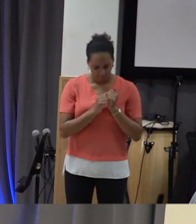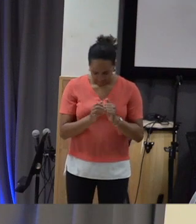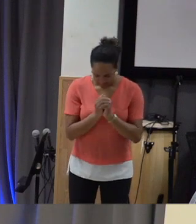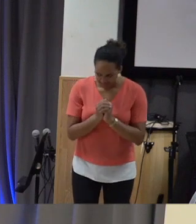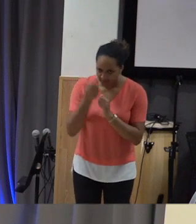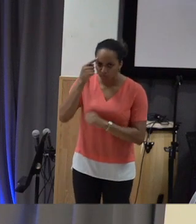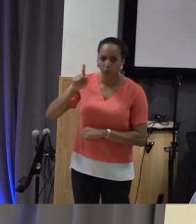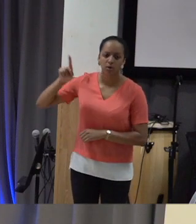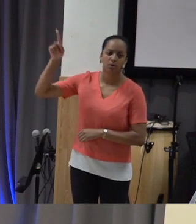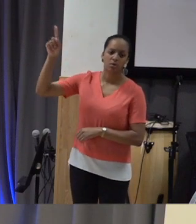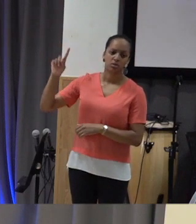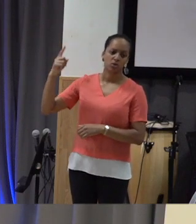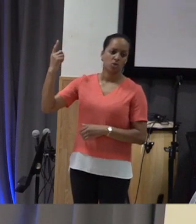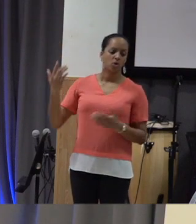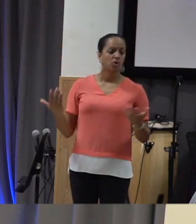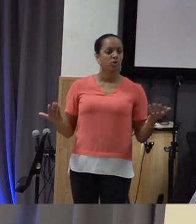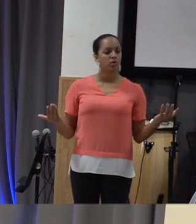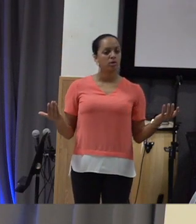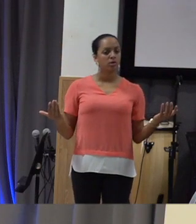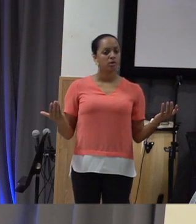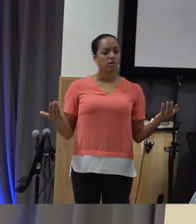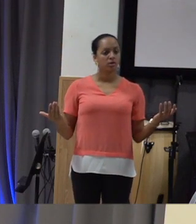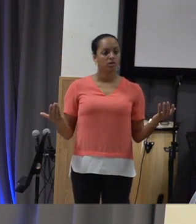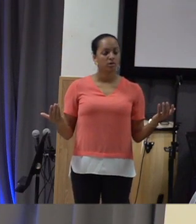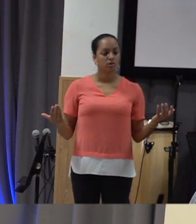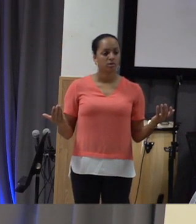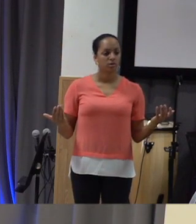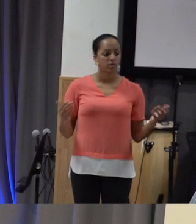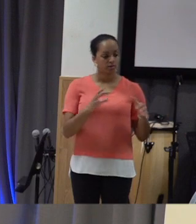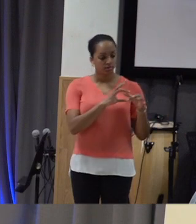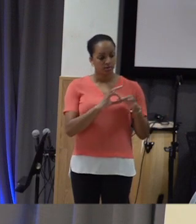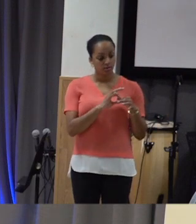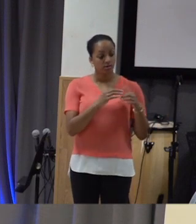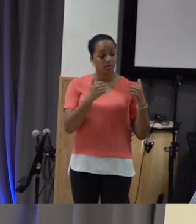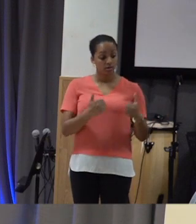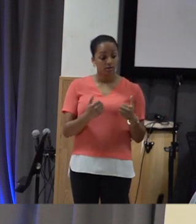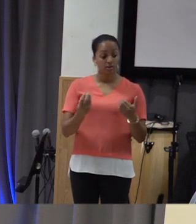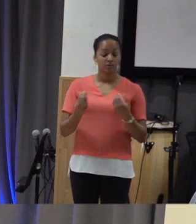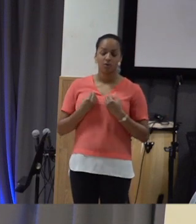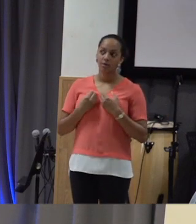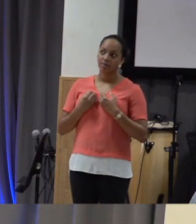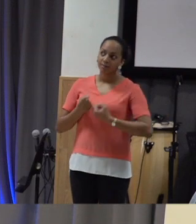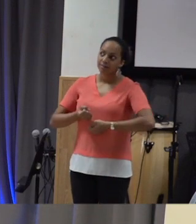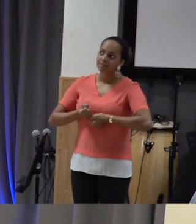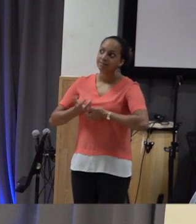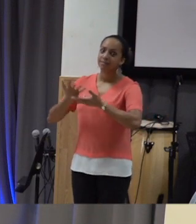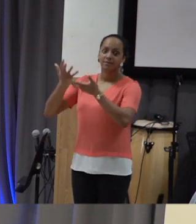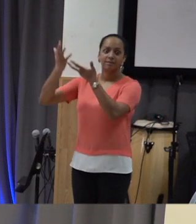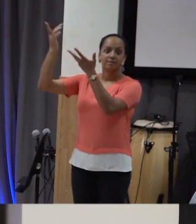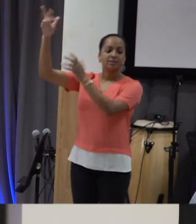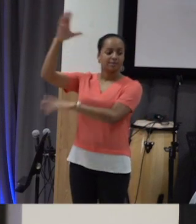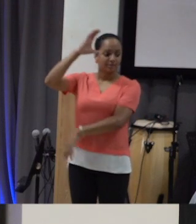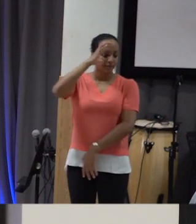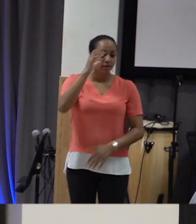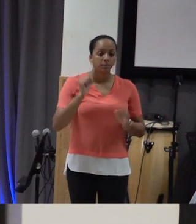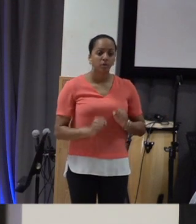Dieu. Une relation donc remplie d'honneur ouvrira le ciel au-dessus de nous. Ça veut dire que la balle est dans notre camp. Dieu